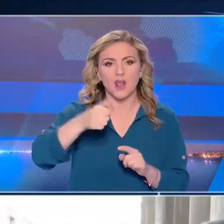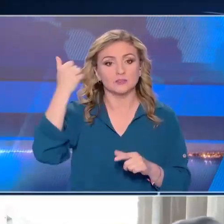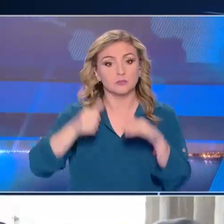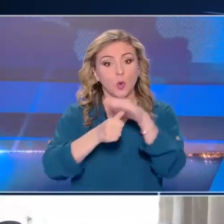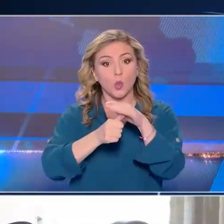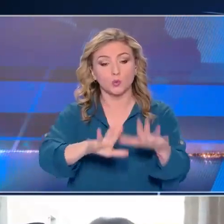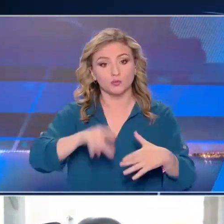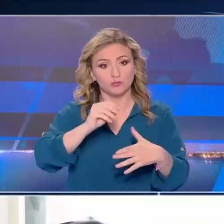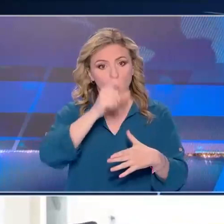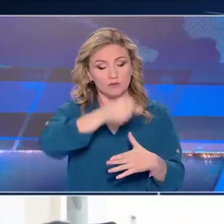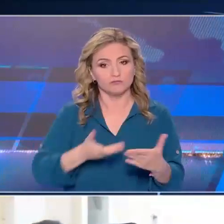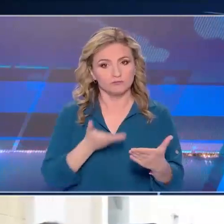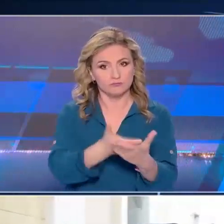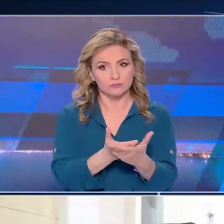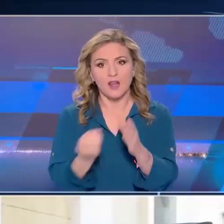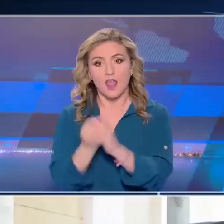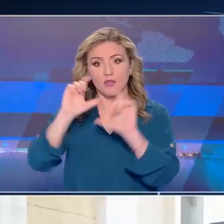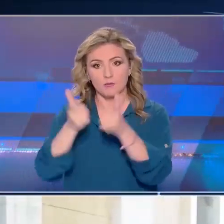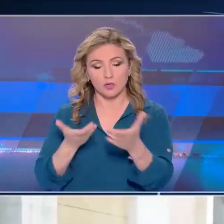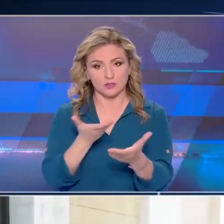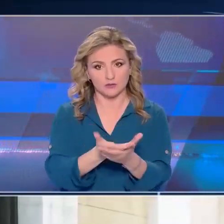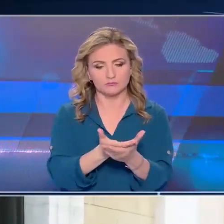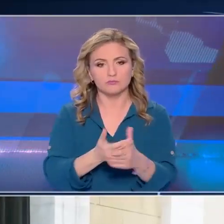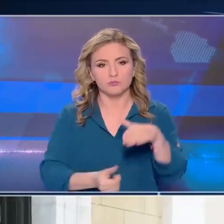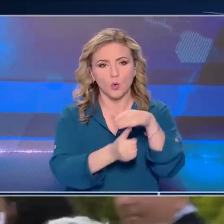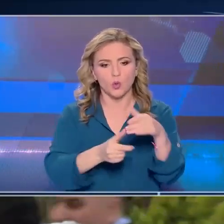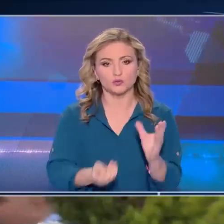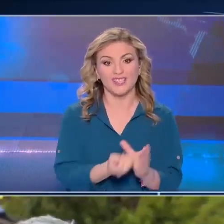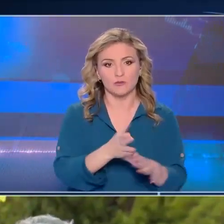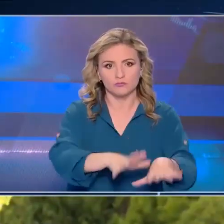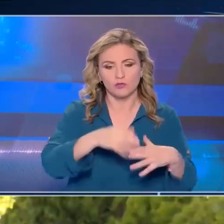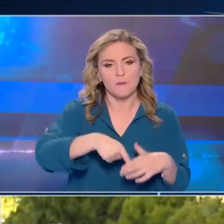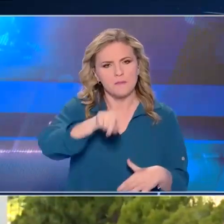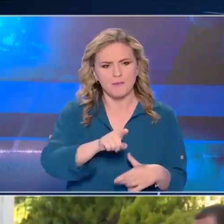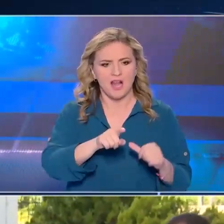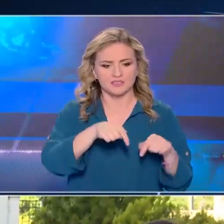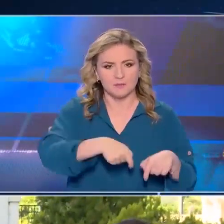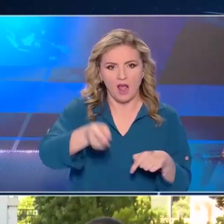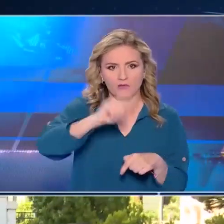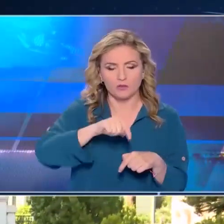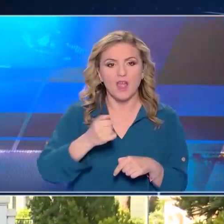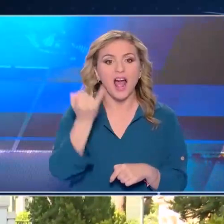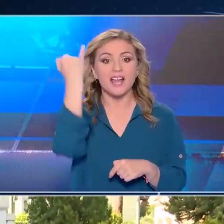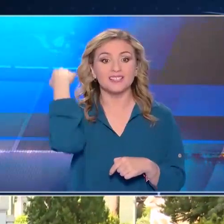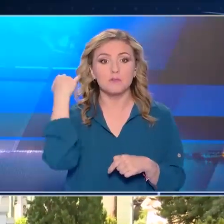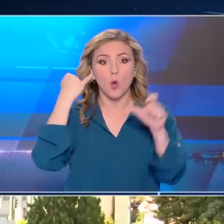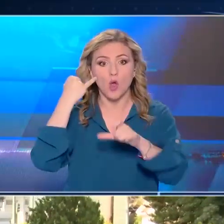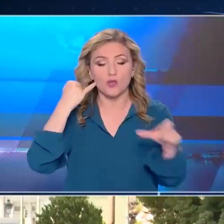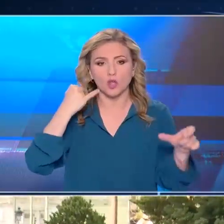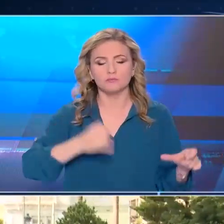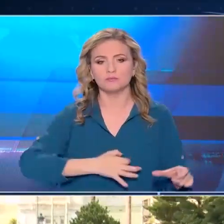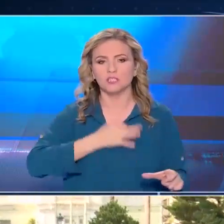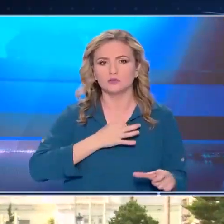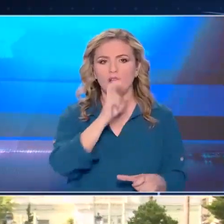προηγούμενη Βουλή, θα προταθεί από τη Νέα Δημοκρατία να είναι πρόεδρος και σε αυτή τη Βουλή της Μίας Ημέρας. Αντιπρόεδροι θα είναι ο